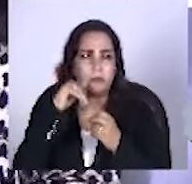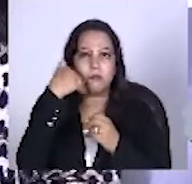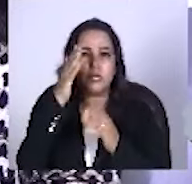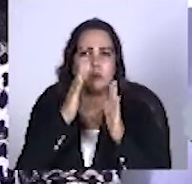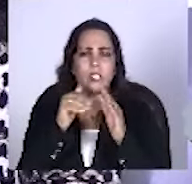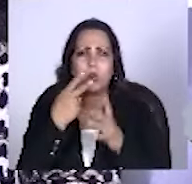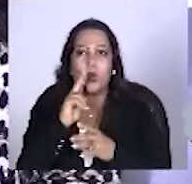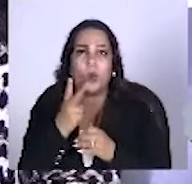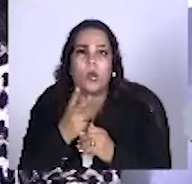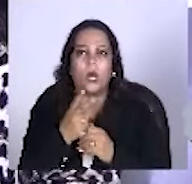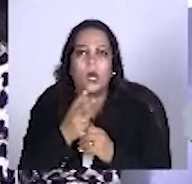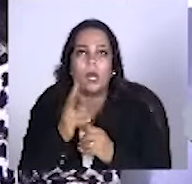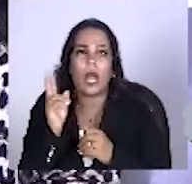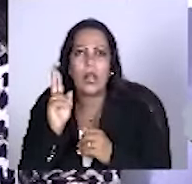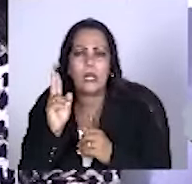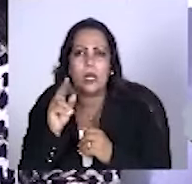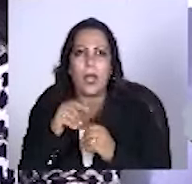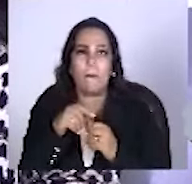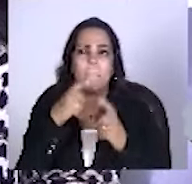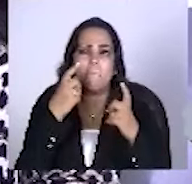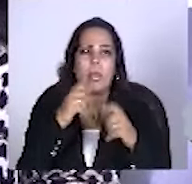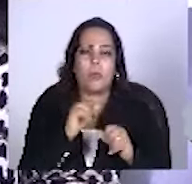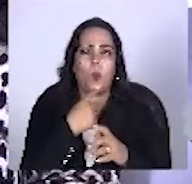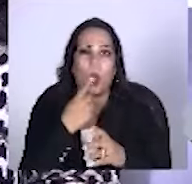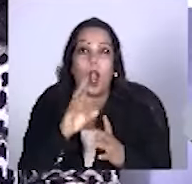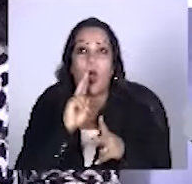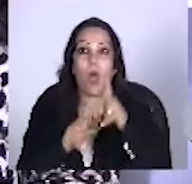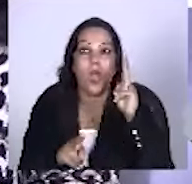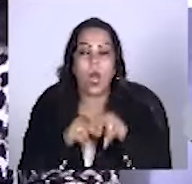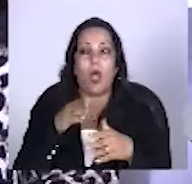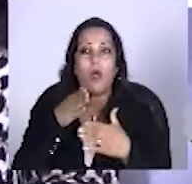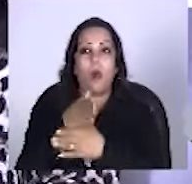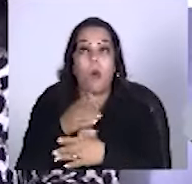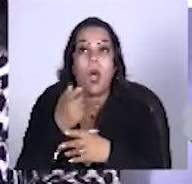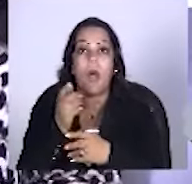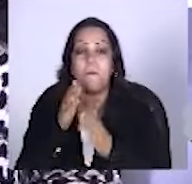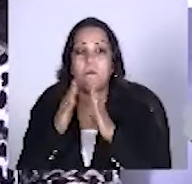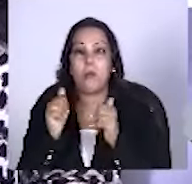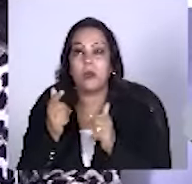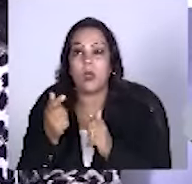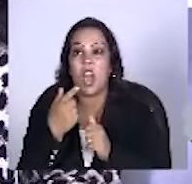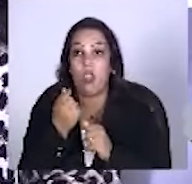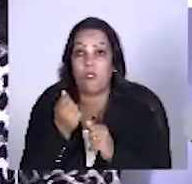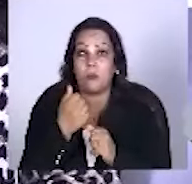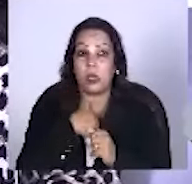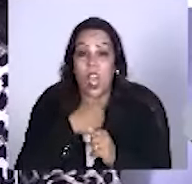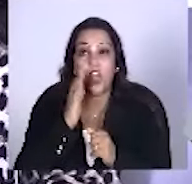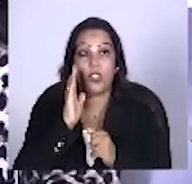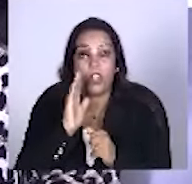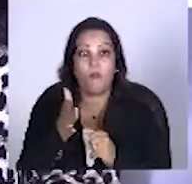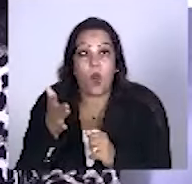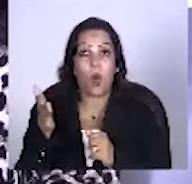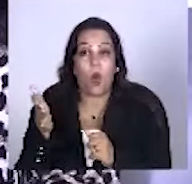وماذا عن المدني مش عارفه هو مش ذاكر بيقول لو في اي حاجه داخل مصر من اموالي هل يمكن للاخوه